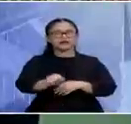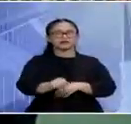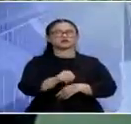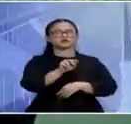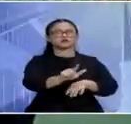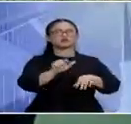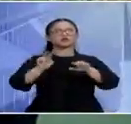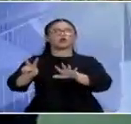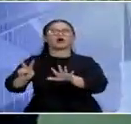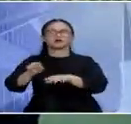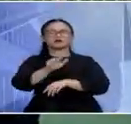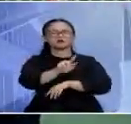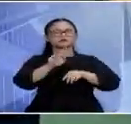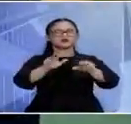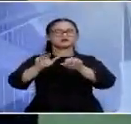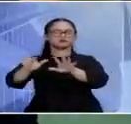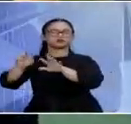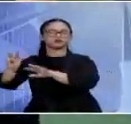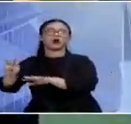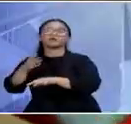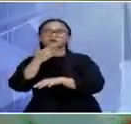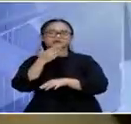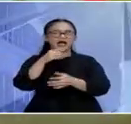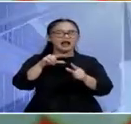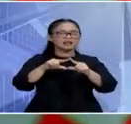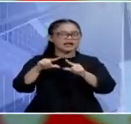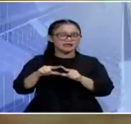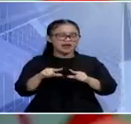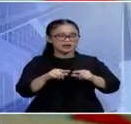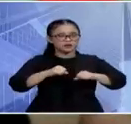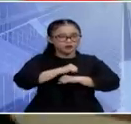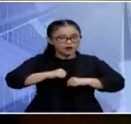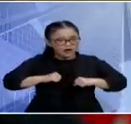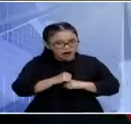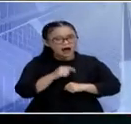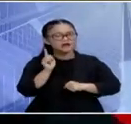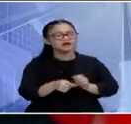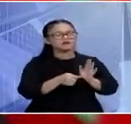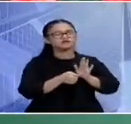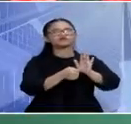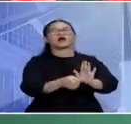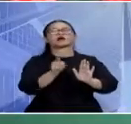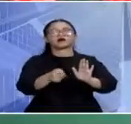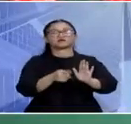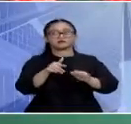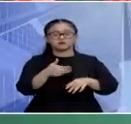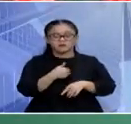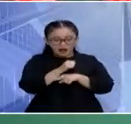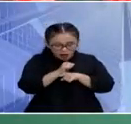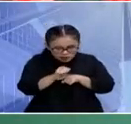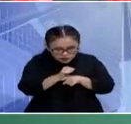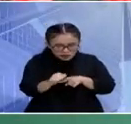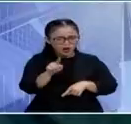aktif sebagai pengusaha peralatan olahraga, terutama bulu tangkis. Menurutnya, prestasi di bulu tangkis tak terlepas dari latihan yang keras